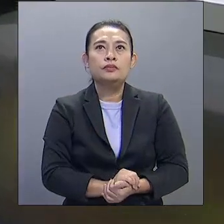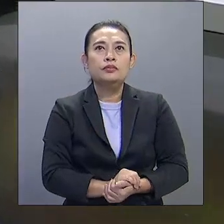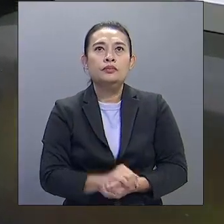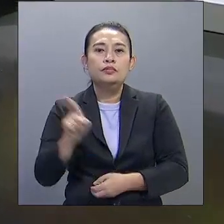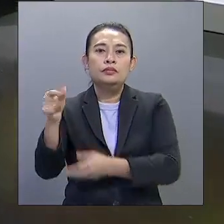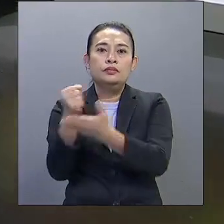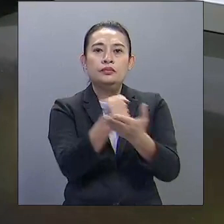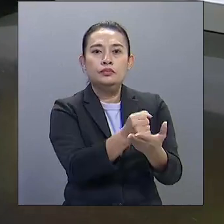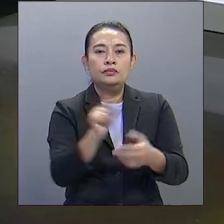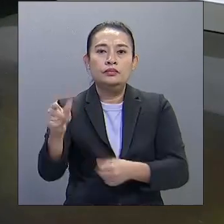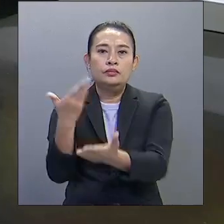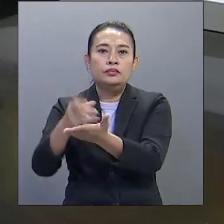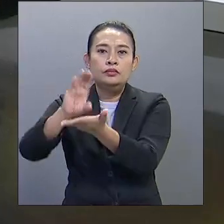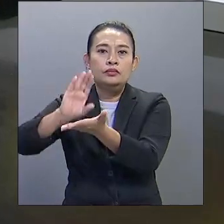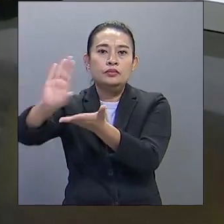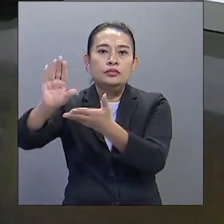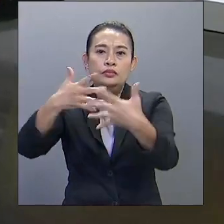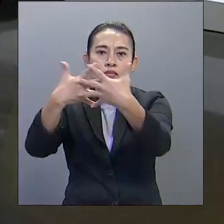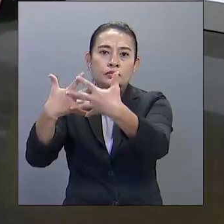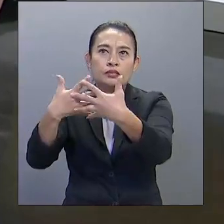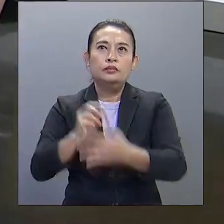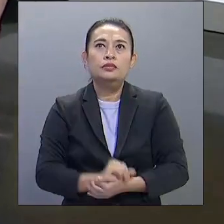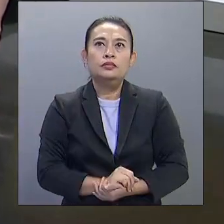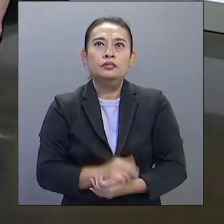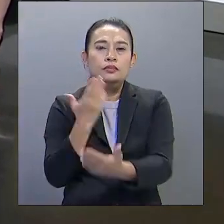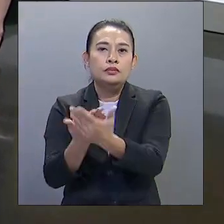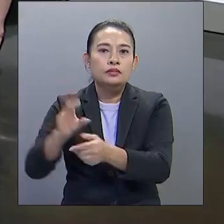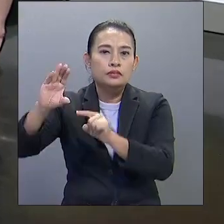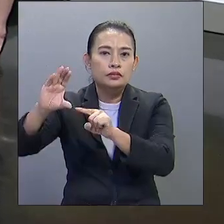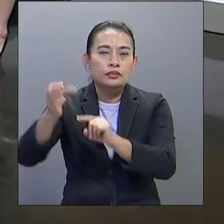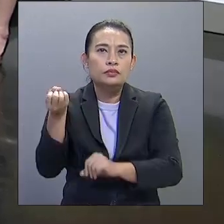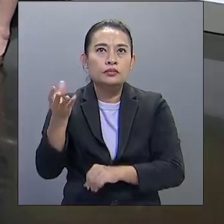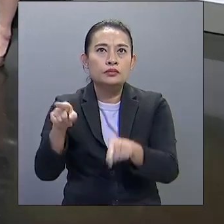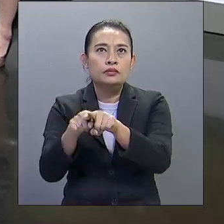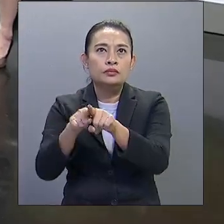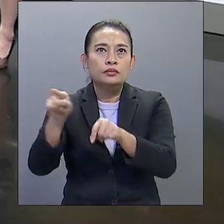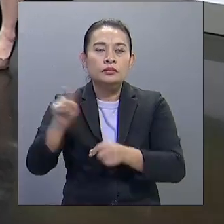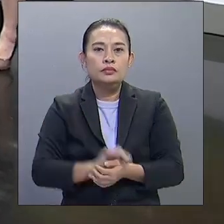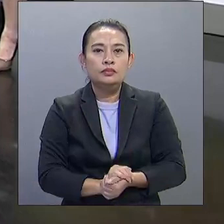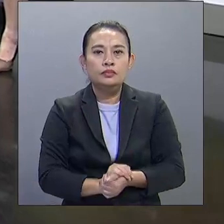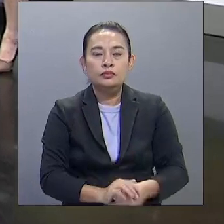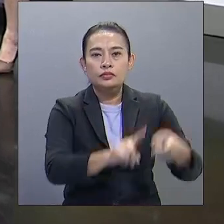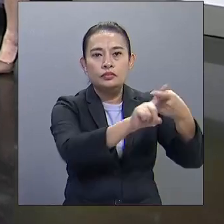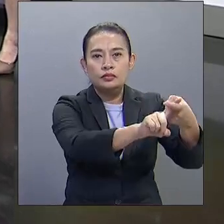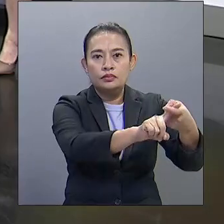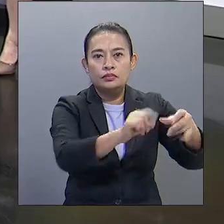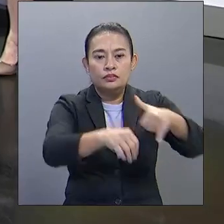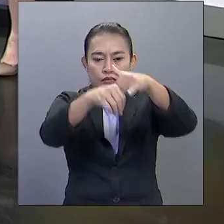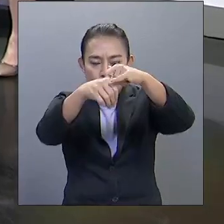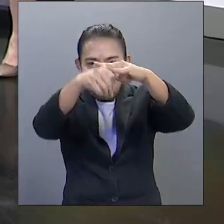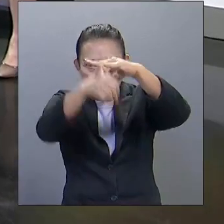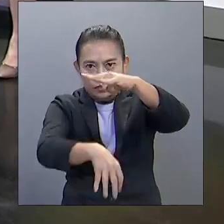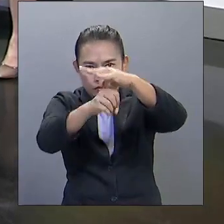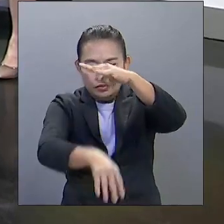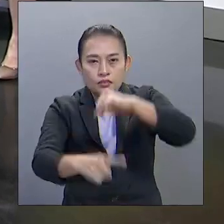งบประมาณของสหรัฐเองอ่ะนะคะใช่ค่ะแล้วงบประมาณนี้จำนวนไม่น้อยด้วยนะคะนับตั้งแต่รัสเซียใช้ลังบุกยูเครนเมื่อเดือนกุมภาพันธ์ที่